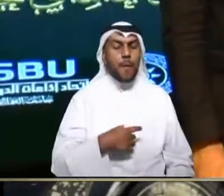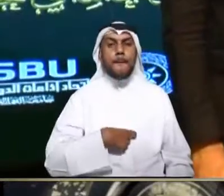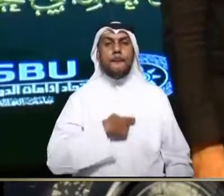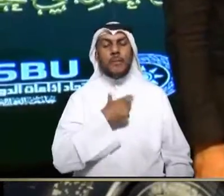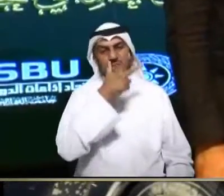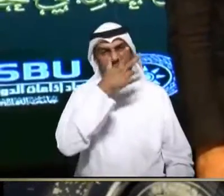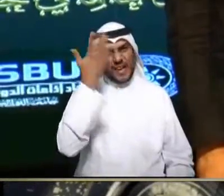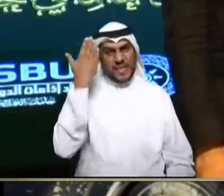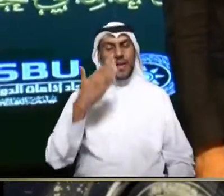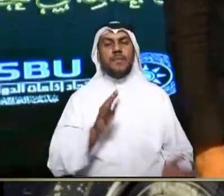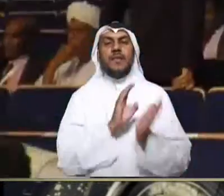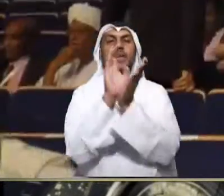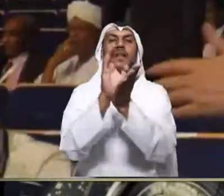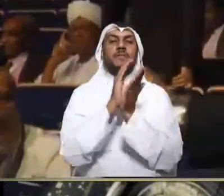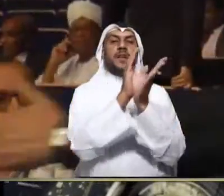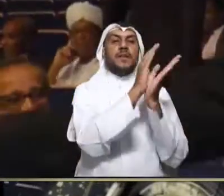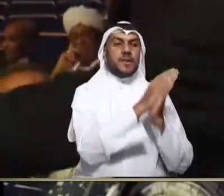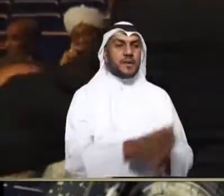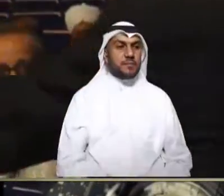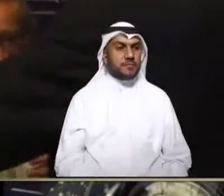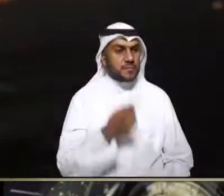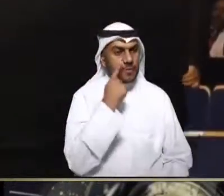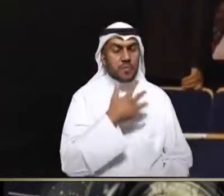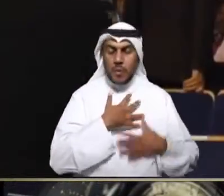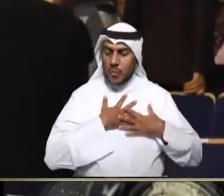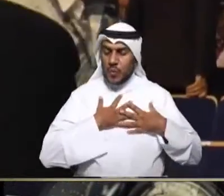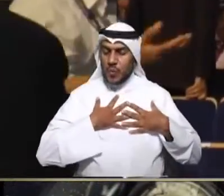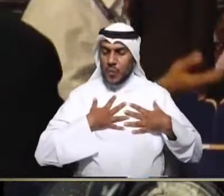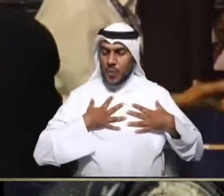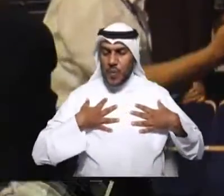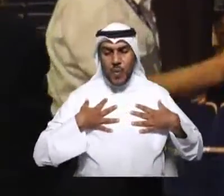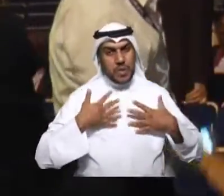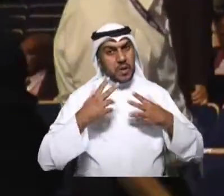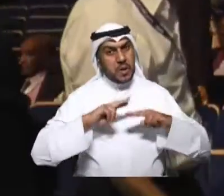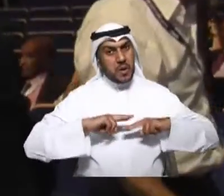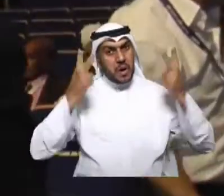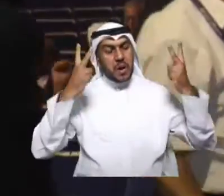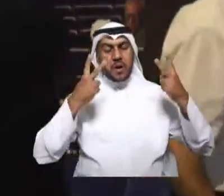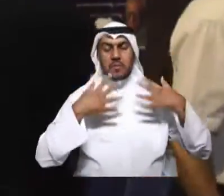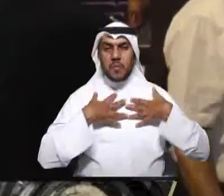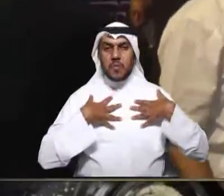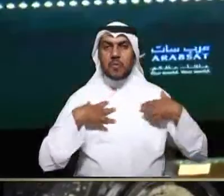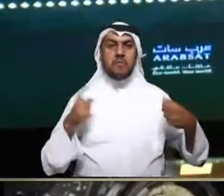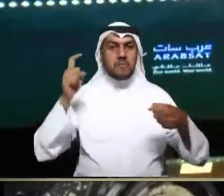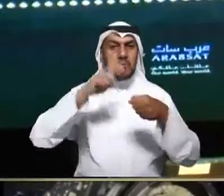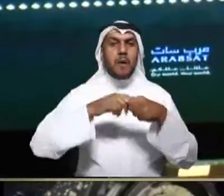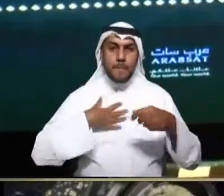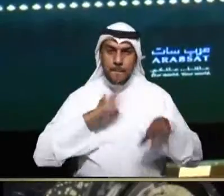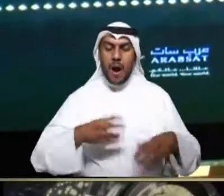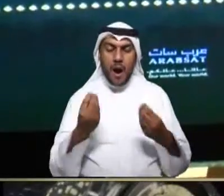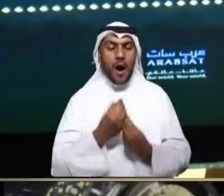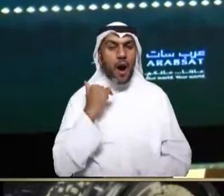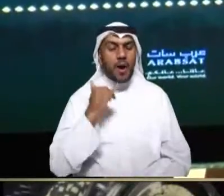السابقين للاتحاد والإعلاميين. سعيد جدا جدا بهذا التكريم والانتماء إلى اتحاد إذاعات الدول